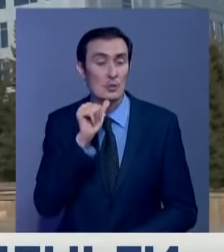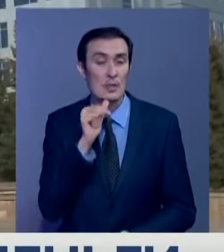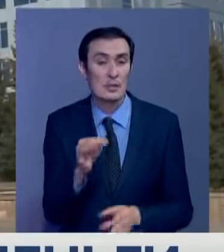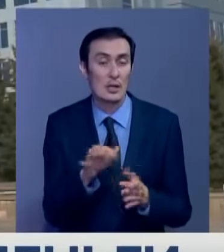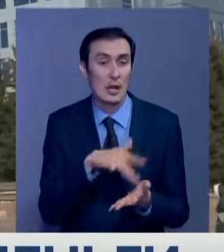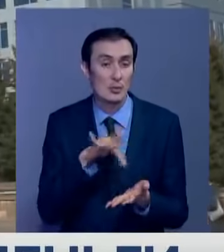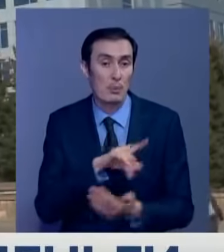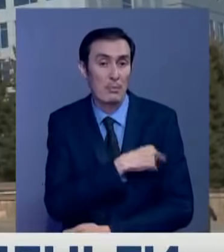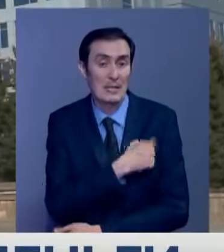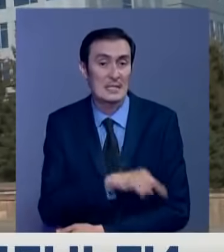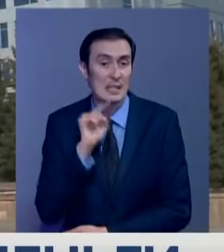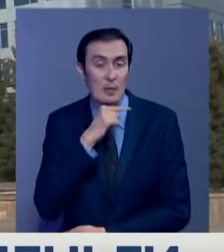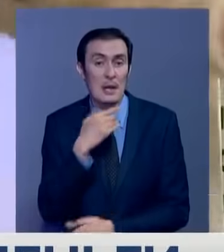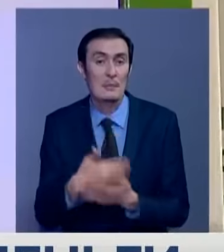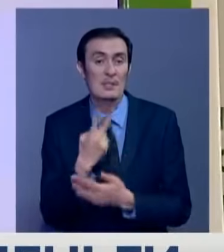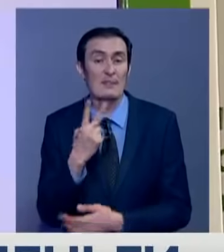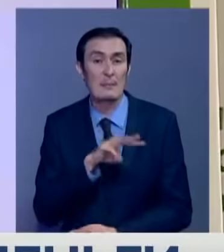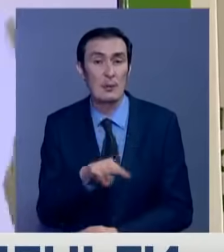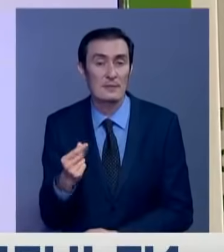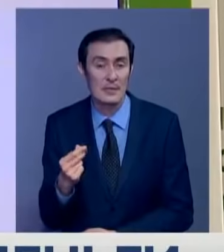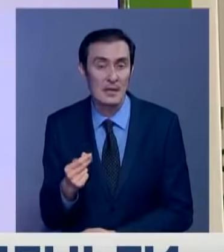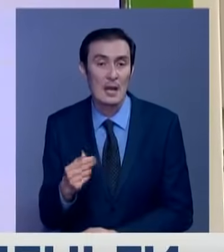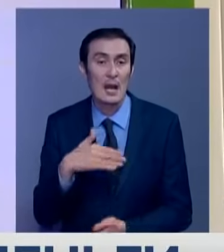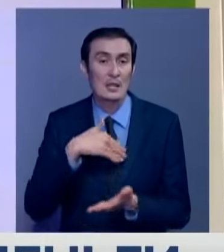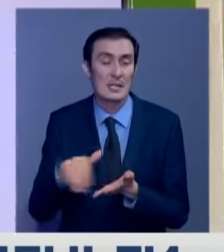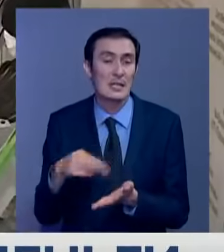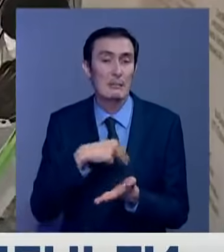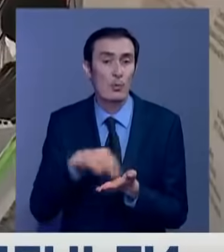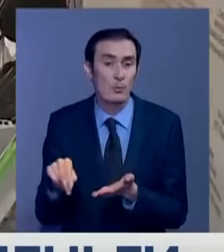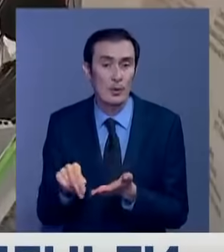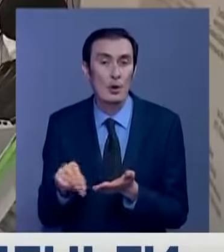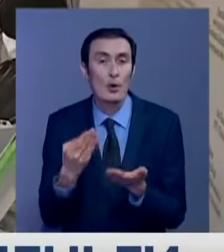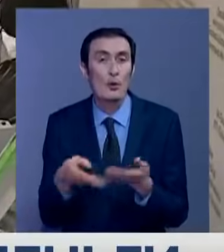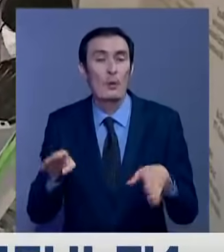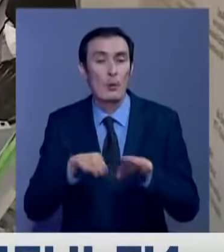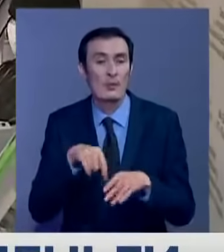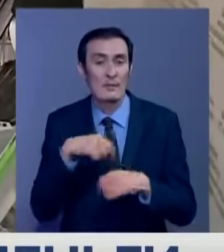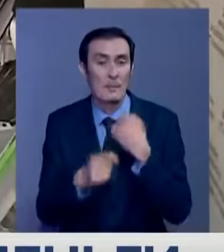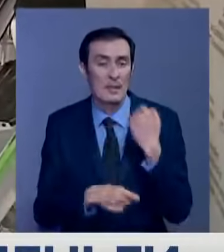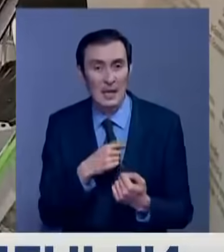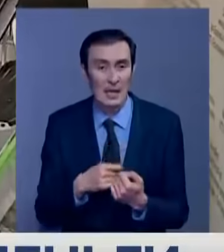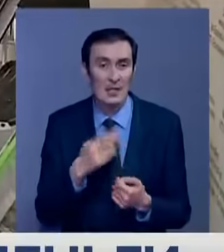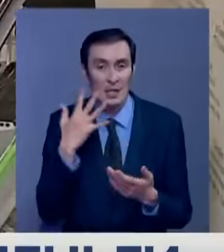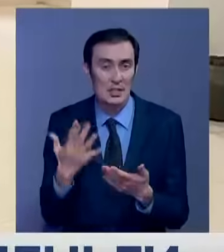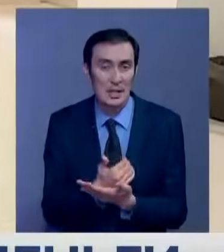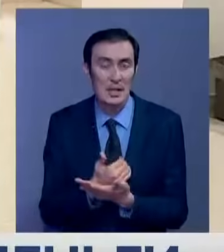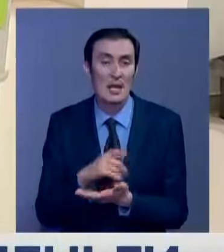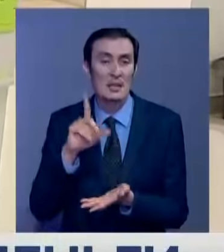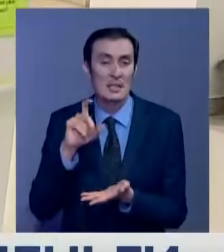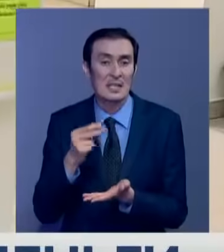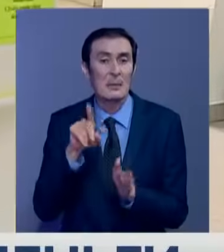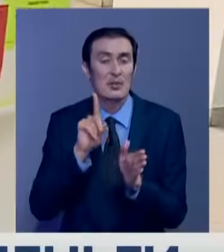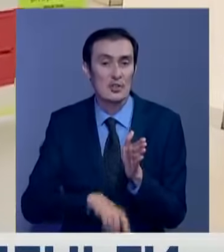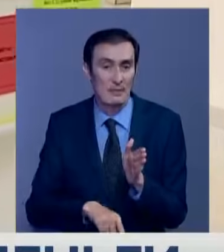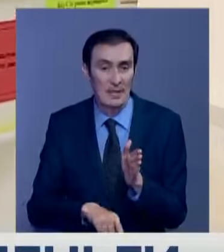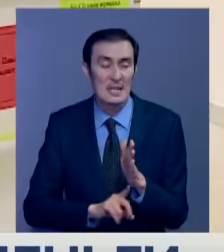Костанайской городской больнице сэкономили почти 2 миллиона тенге. Там отказались от покупки упаковочного материала и нашли дозаторы